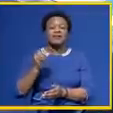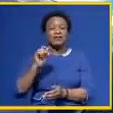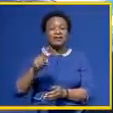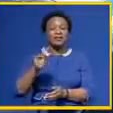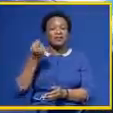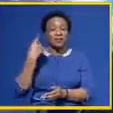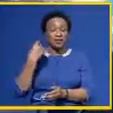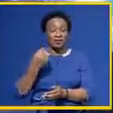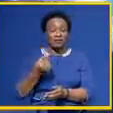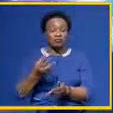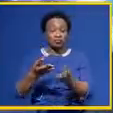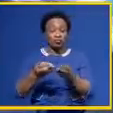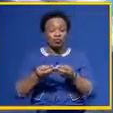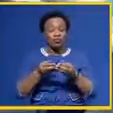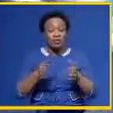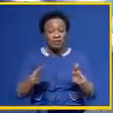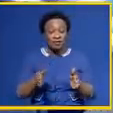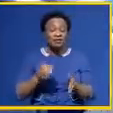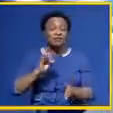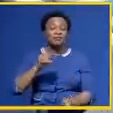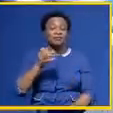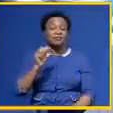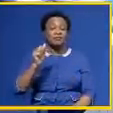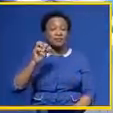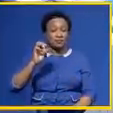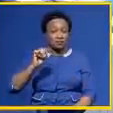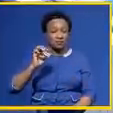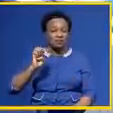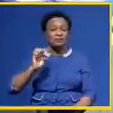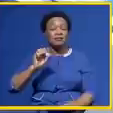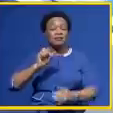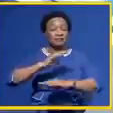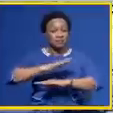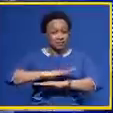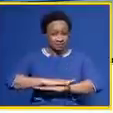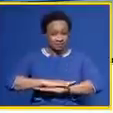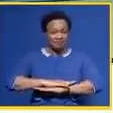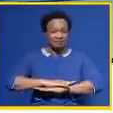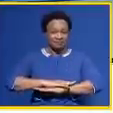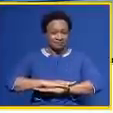ya James Kasusura aliyestaafu.